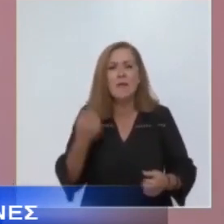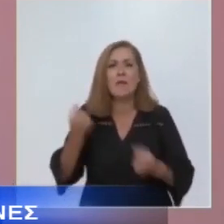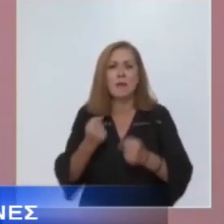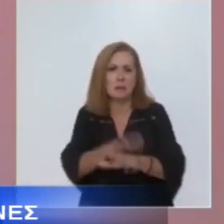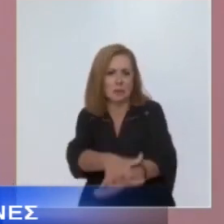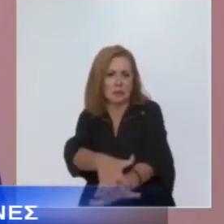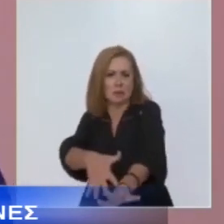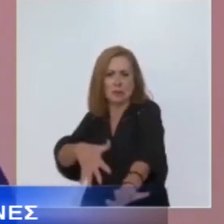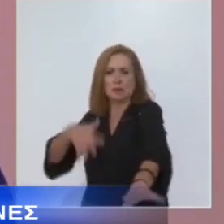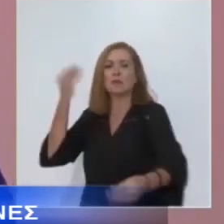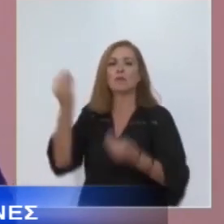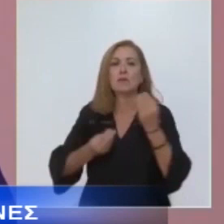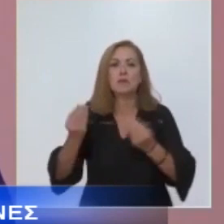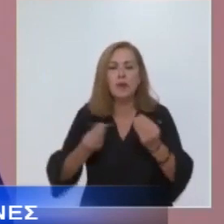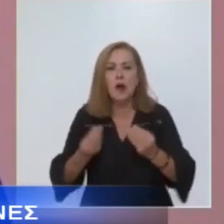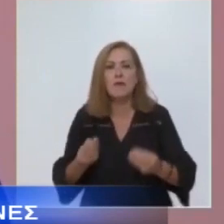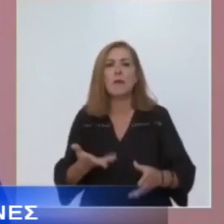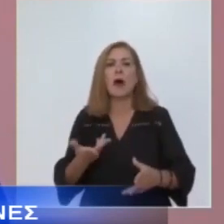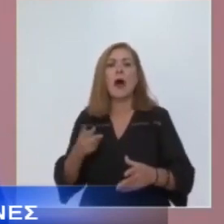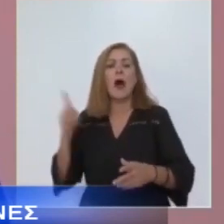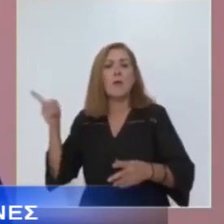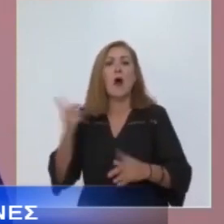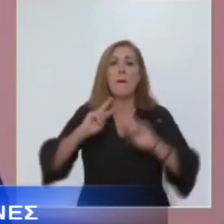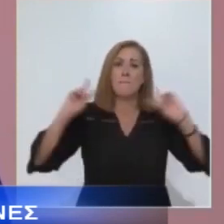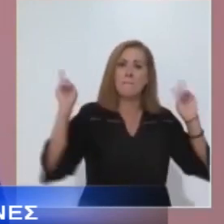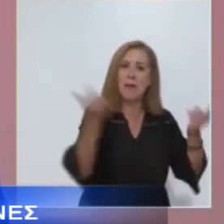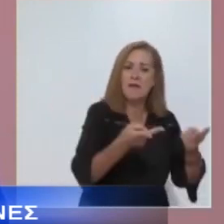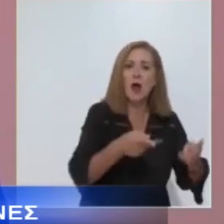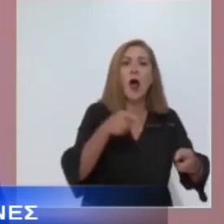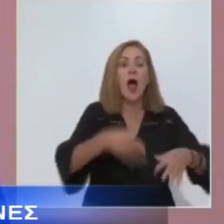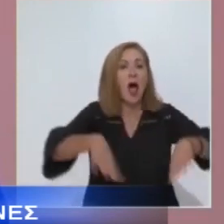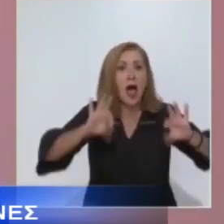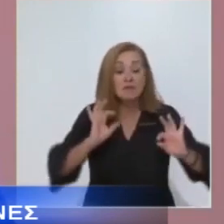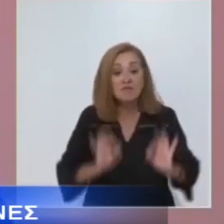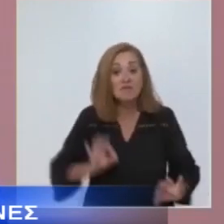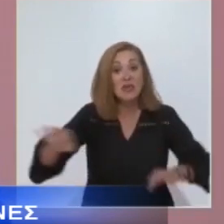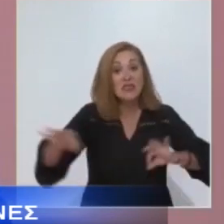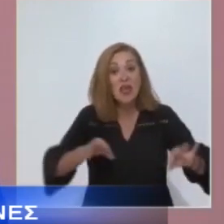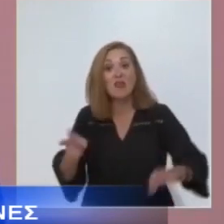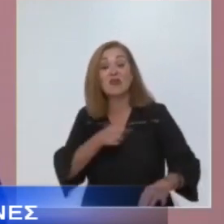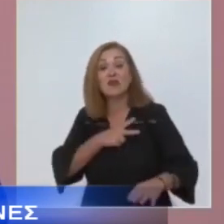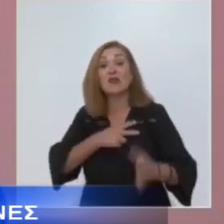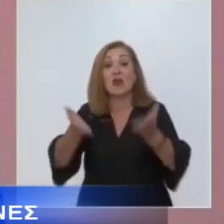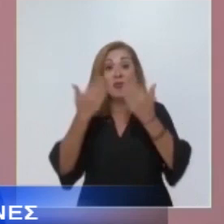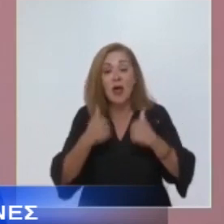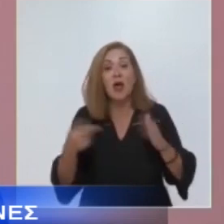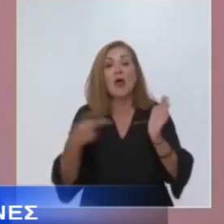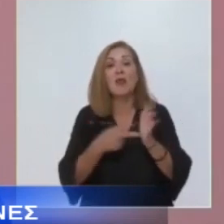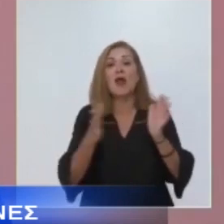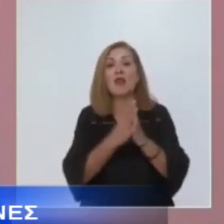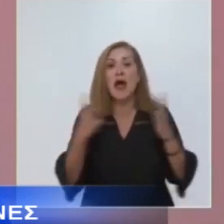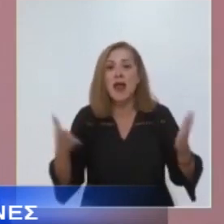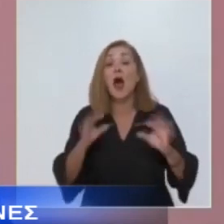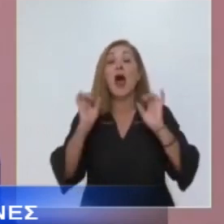έμφραγμα. Από το flyover στον περιφερειακό, το οποίο ξεκίνησε χωρίς κυκλοφοριακό σχεδιασμό και το 19 που εξαγγέλθηκε χωρίς περιβαλλοντική